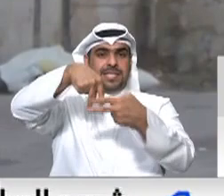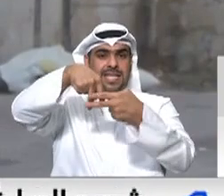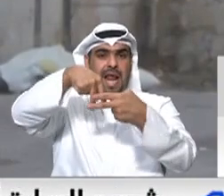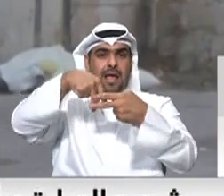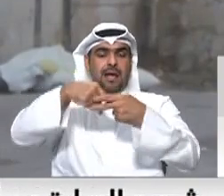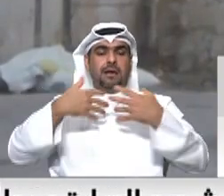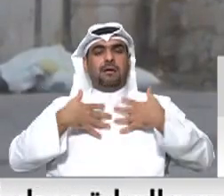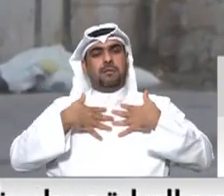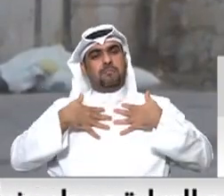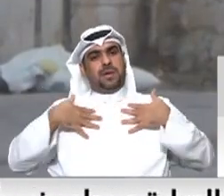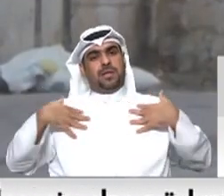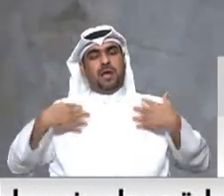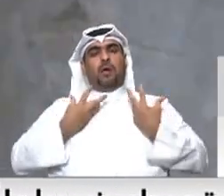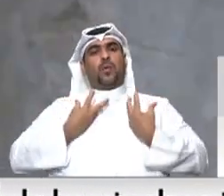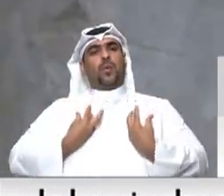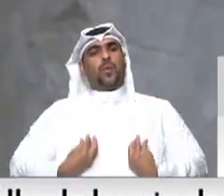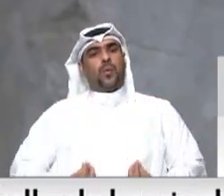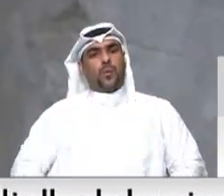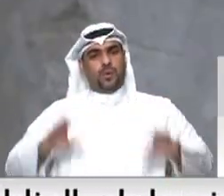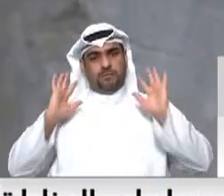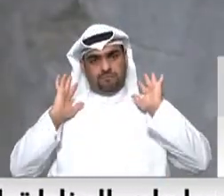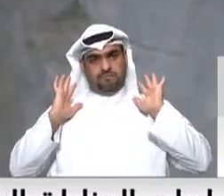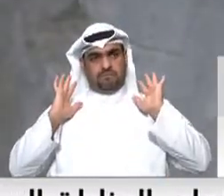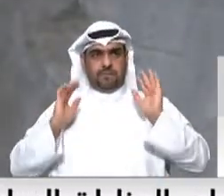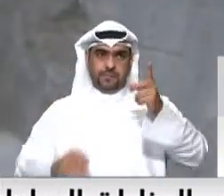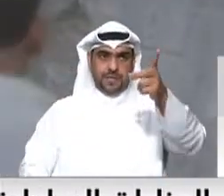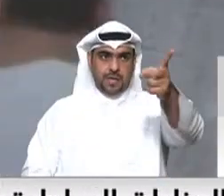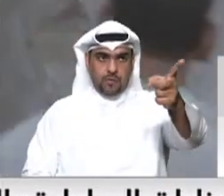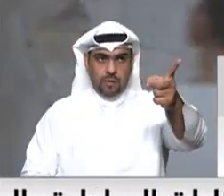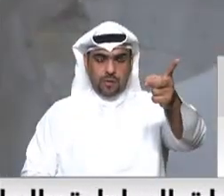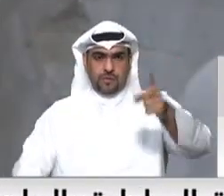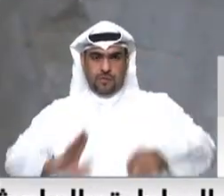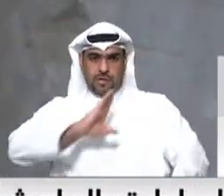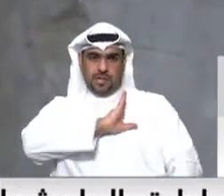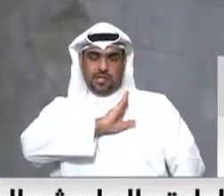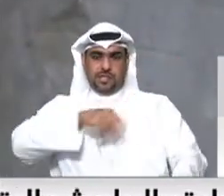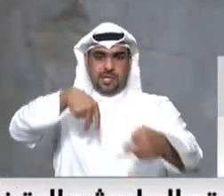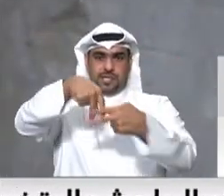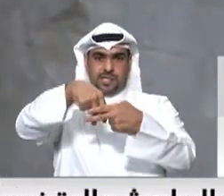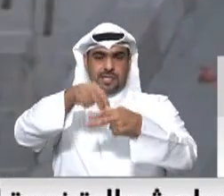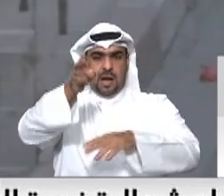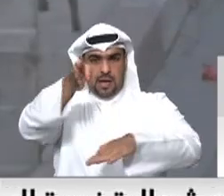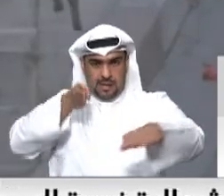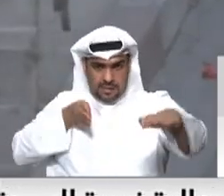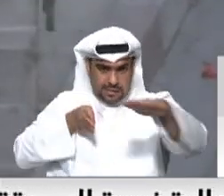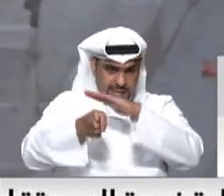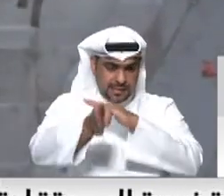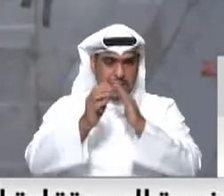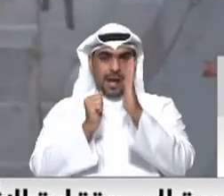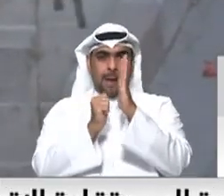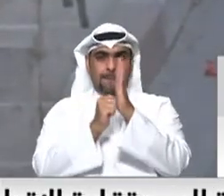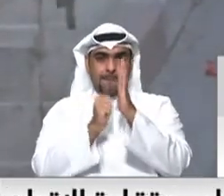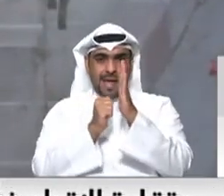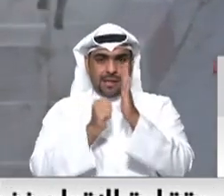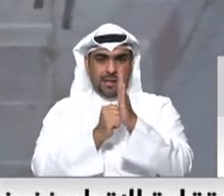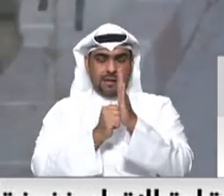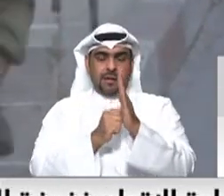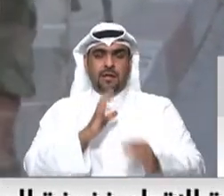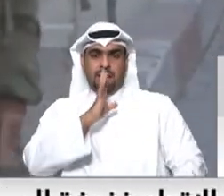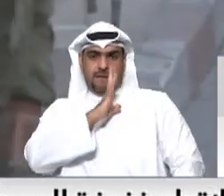تستمر سياسة مداهمة المنازل الآمنة بطريقة وحشية واعتقال الفلسطينيين التي طالت فج